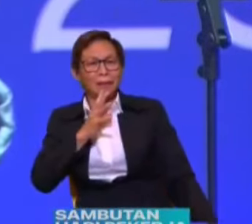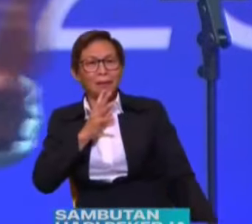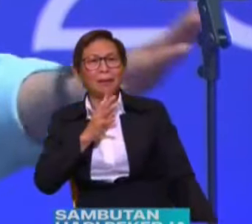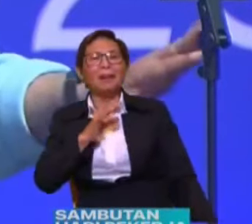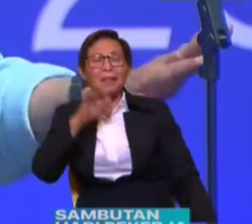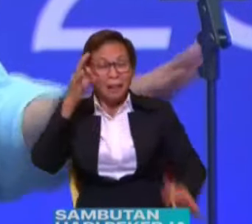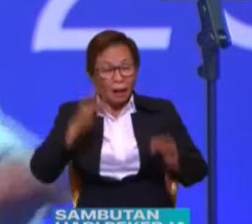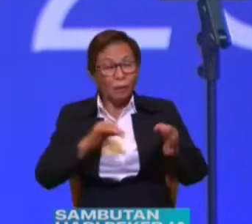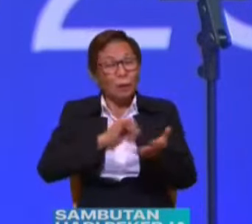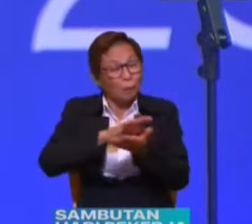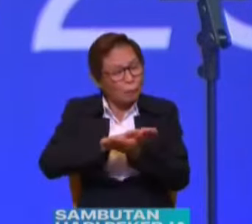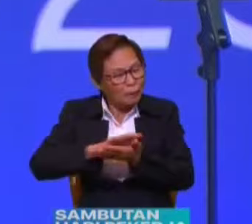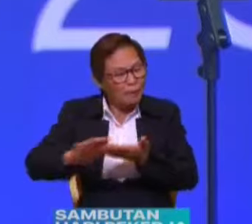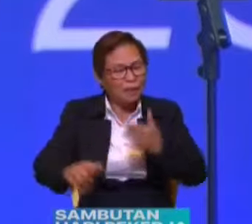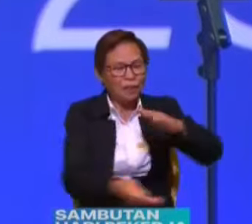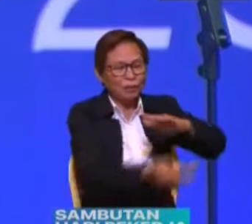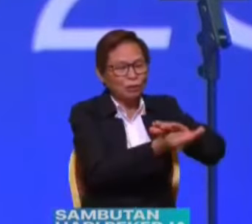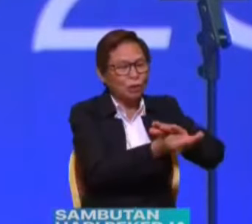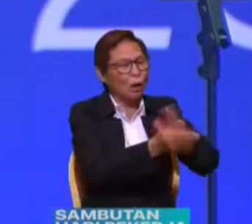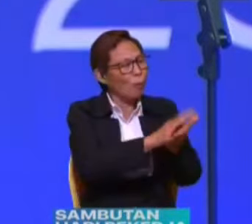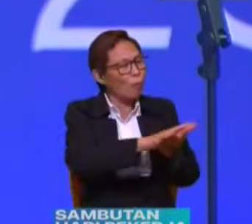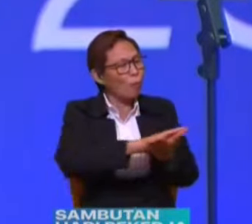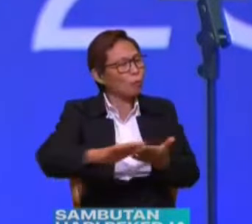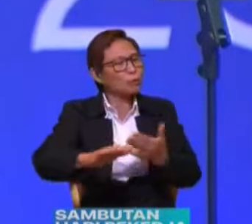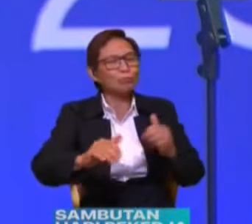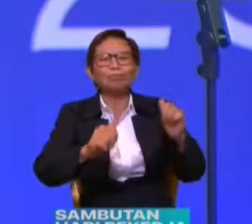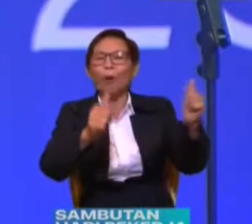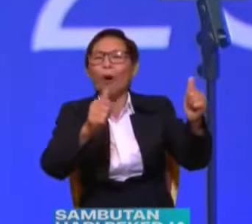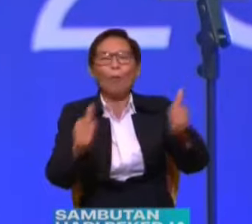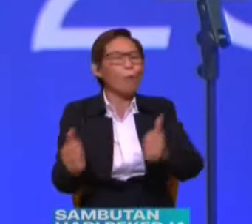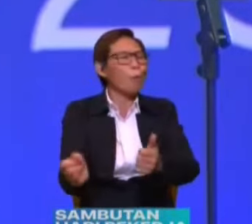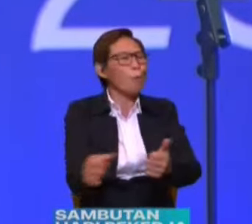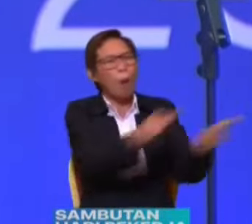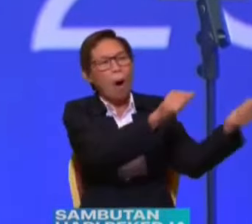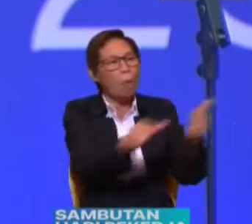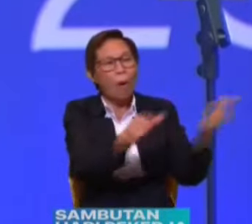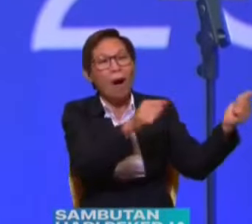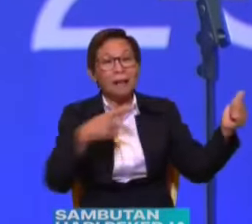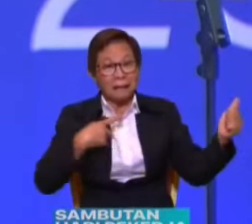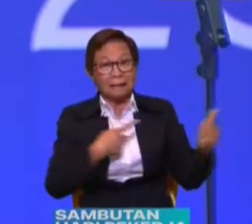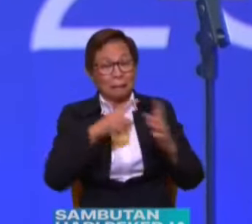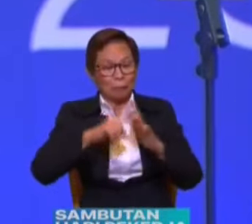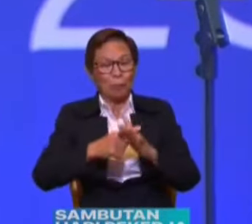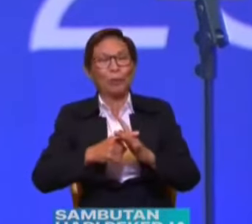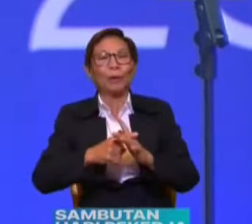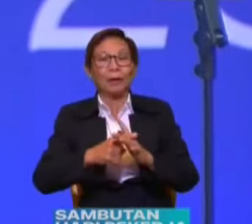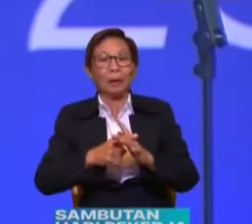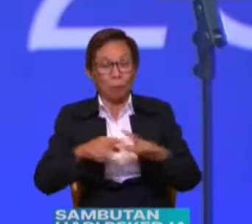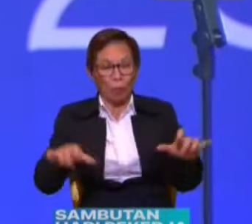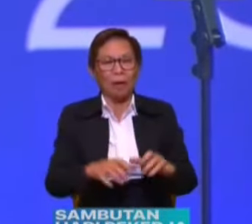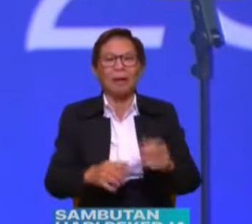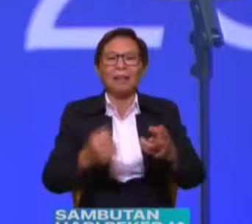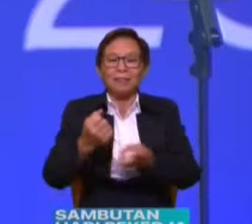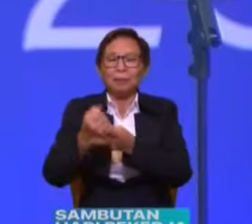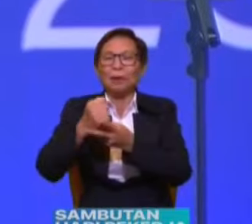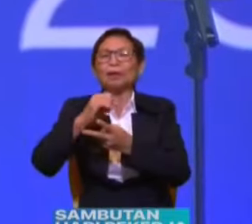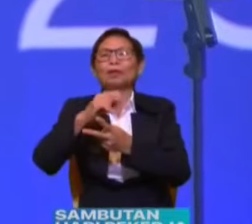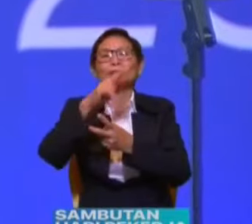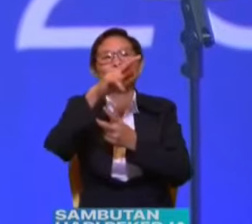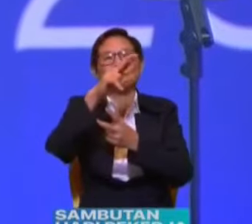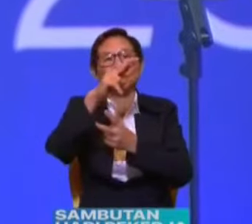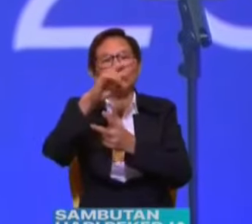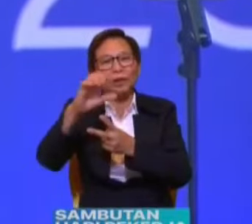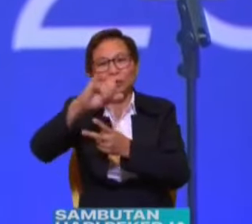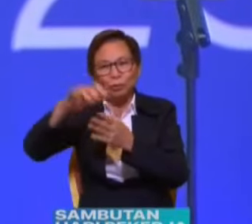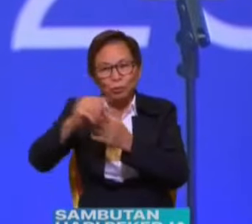dapat bersihkan rasuah ini, seperti yang kita mula lakukan, jimatkan 200 juta, jimatkan 300 juta dalam